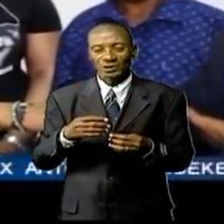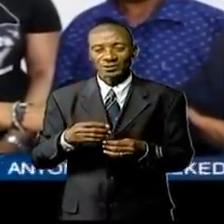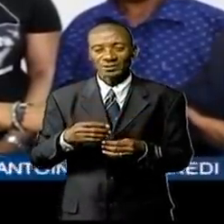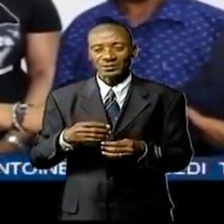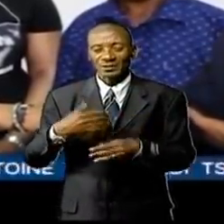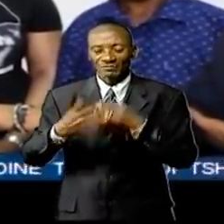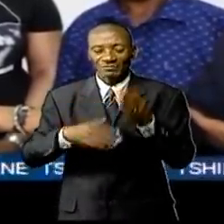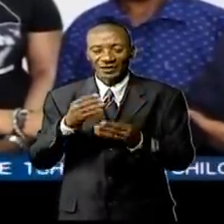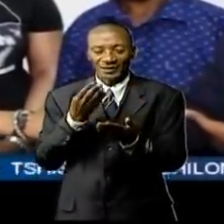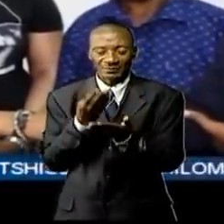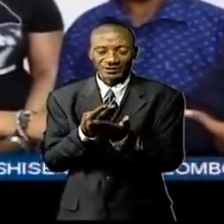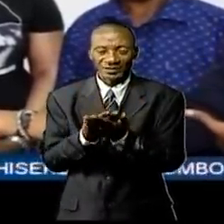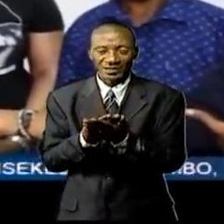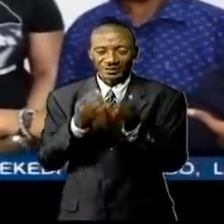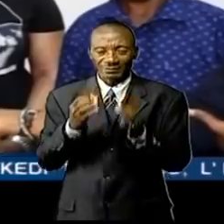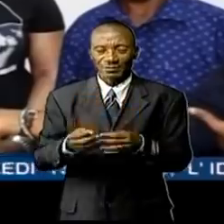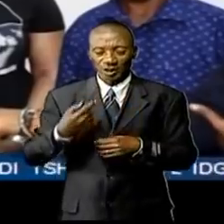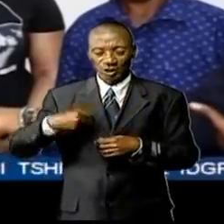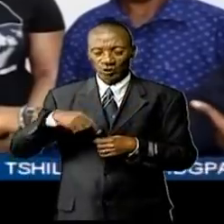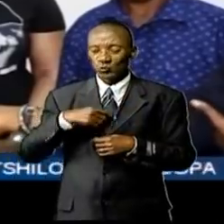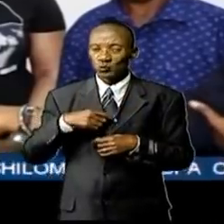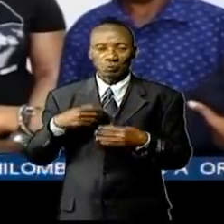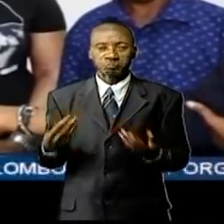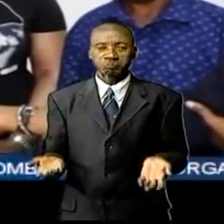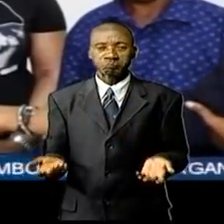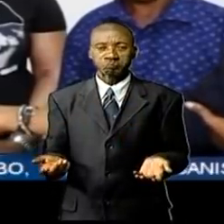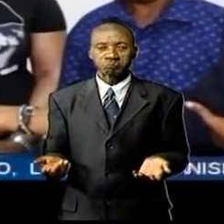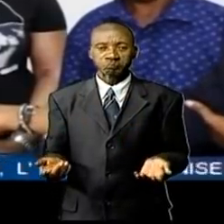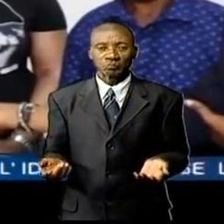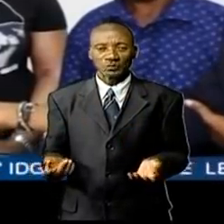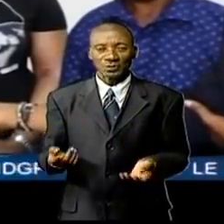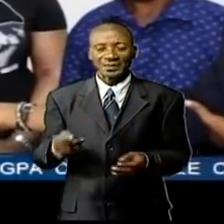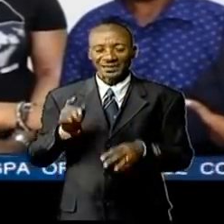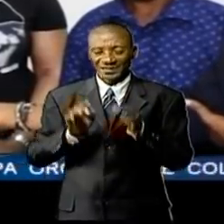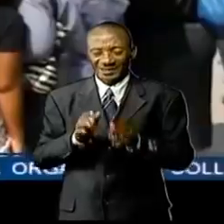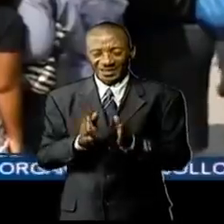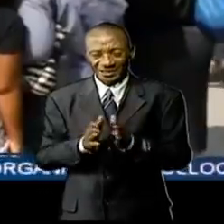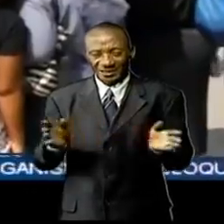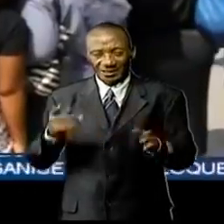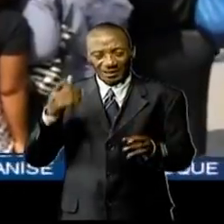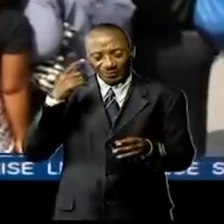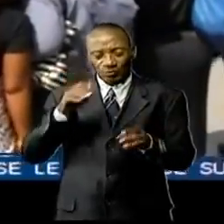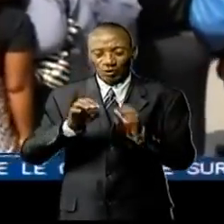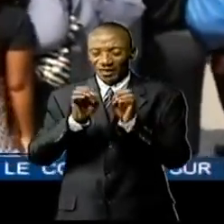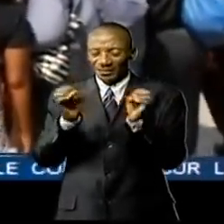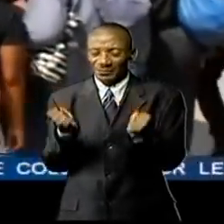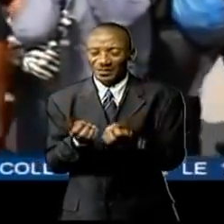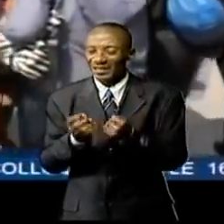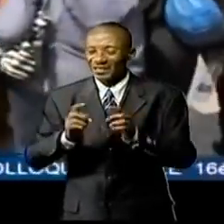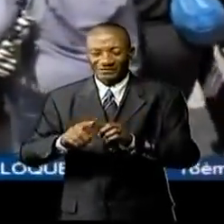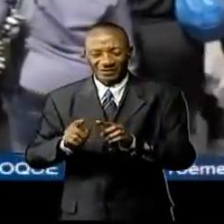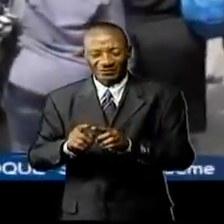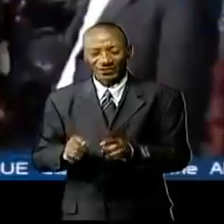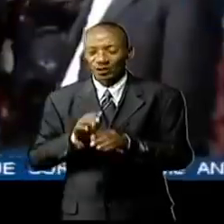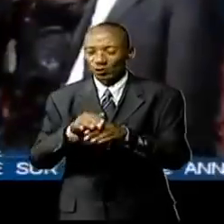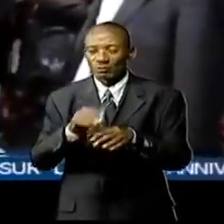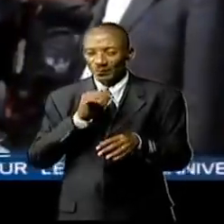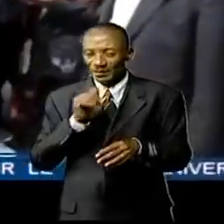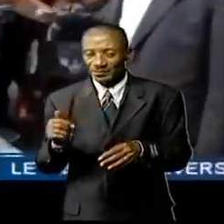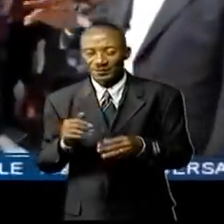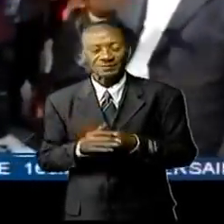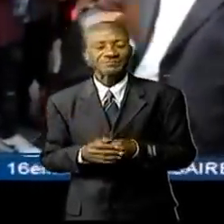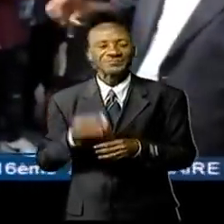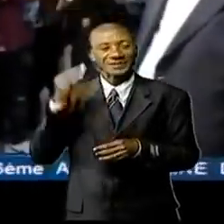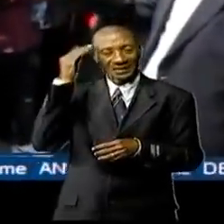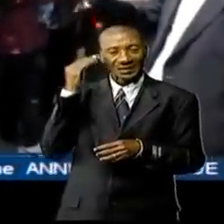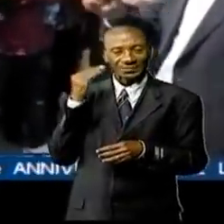l'option. Tous les agents et cadres du secrétariat général de l'entrepreneur petites et moyennes entreprises. Très réceptif, le ministre d'État en charge de